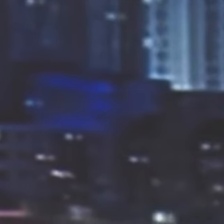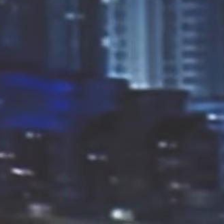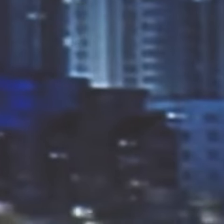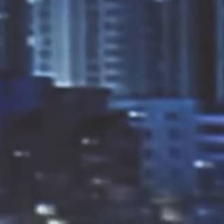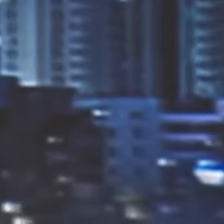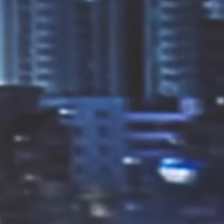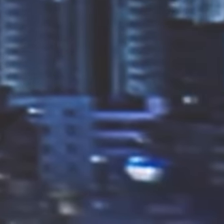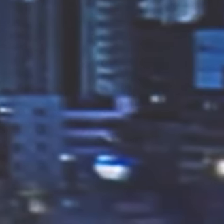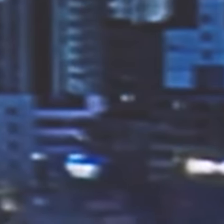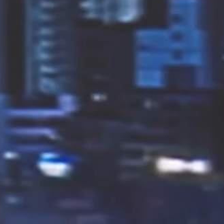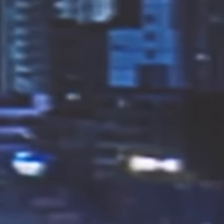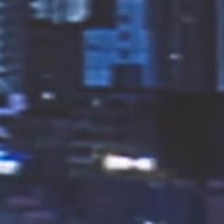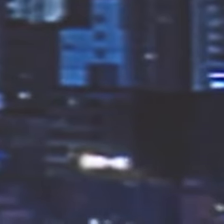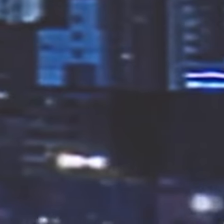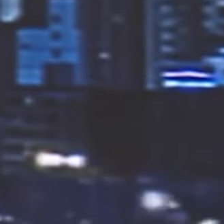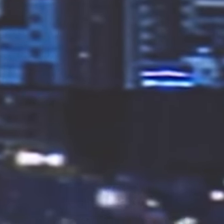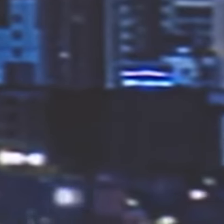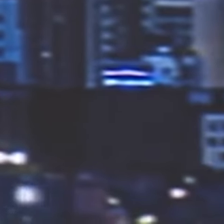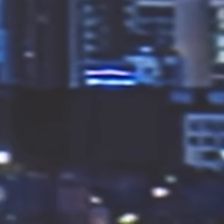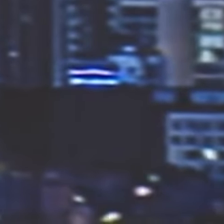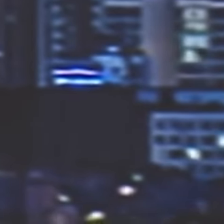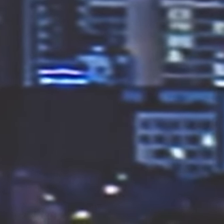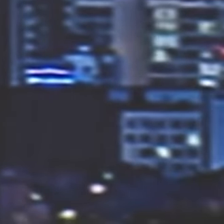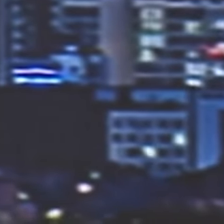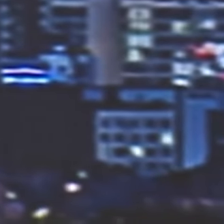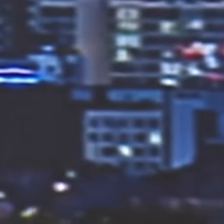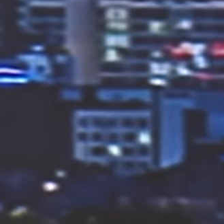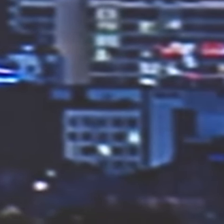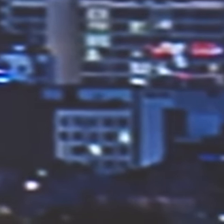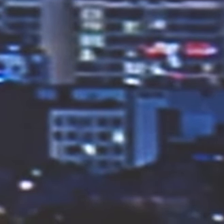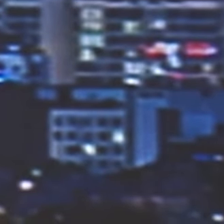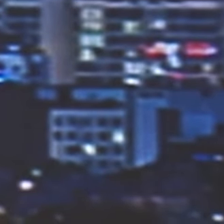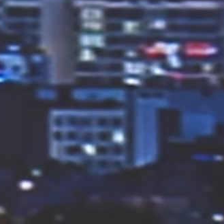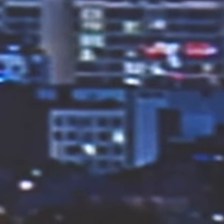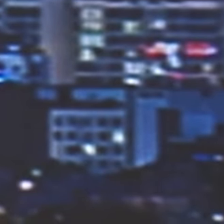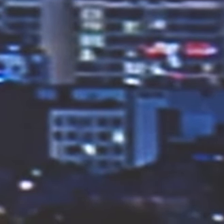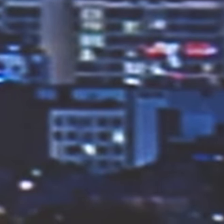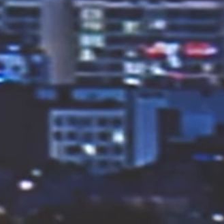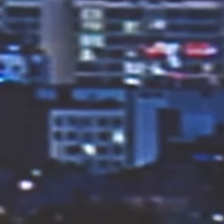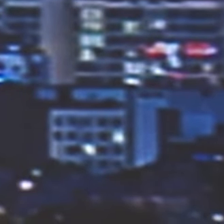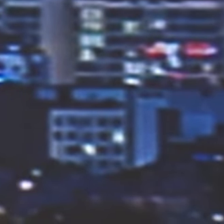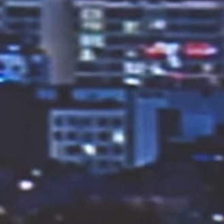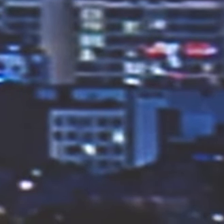고맙습니다 저희는 저녁 6시 50분 뉴스룸에서 뵙겠습니다 l